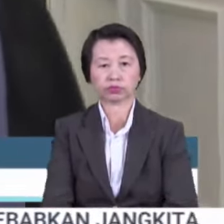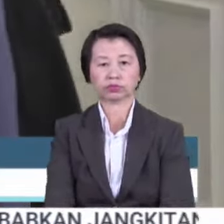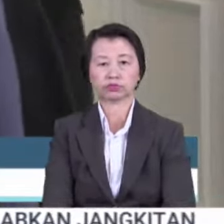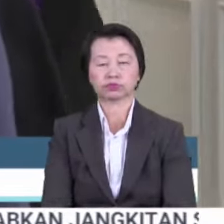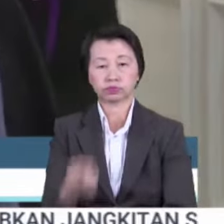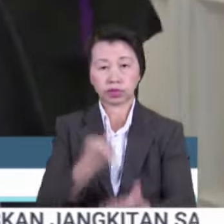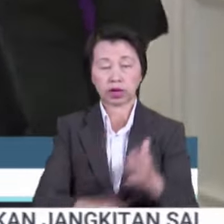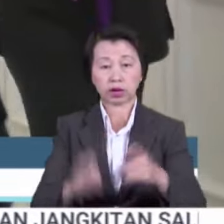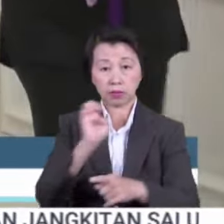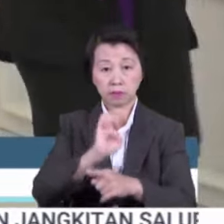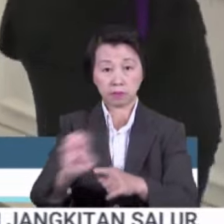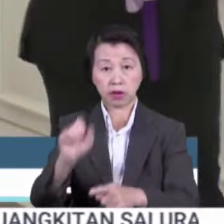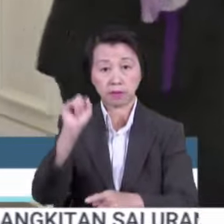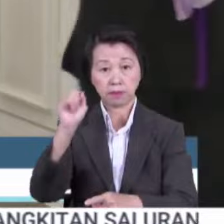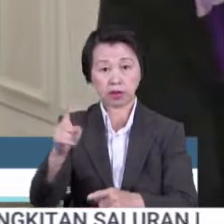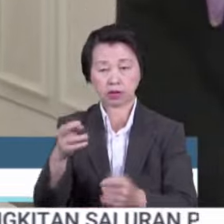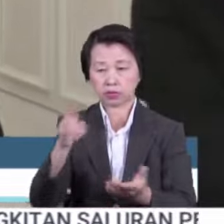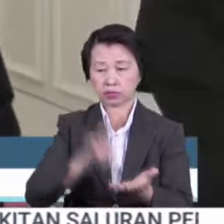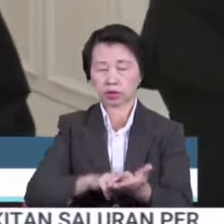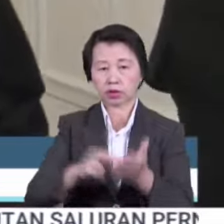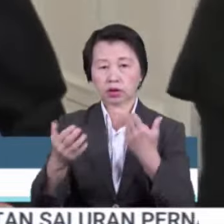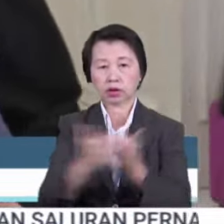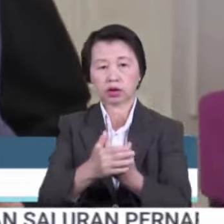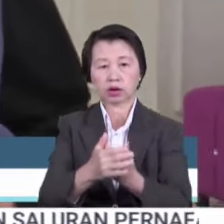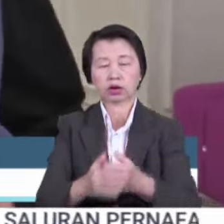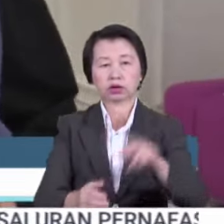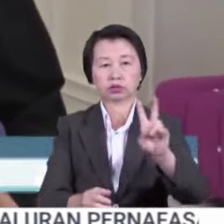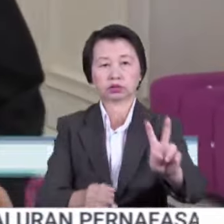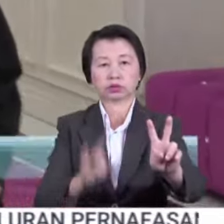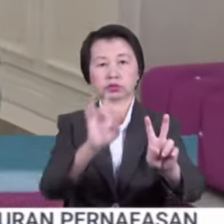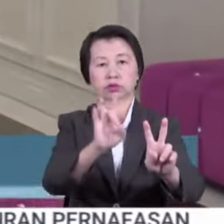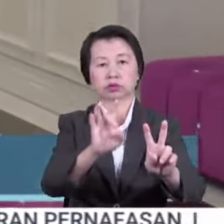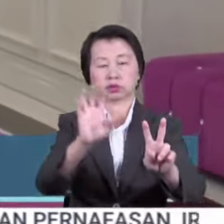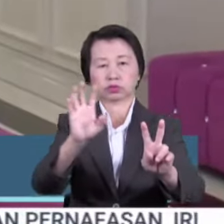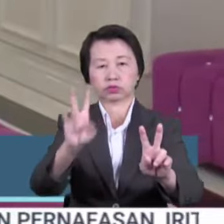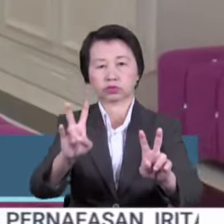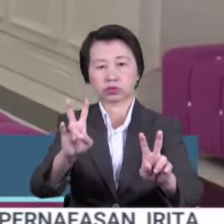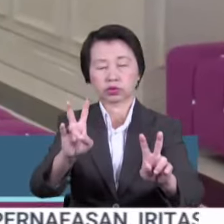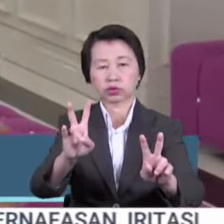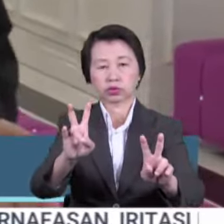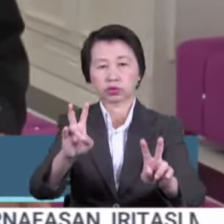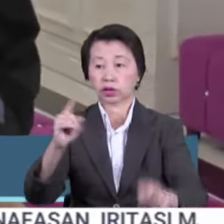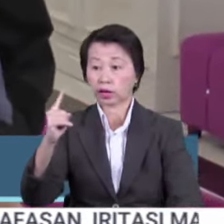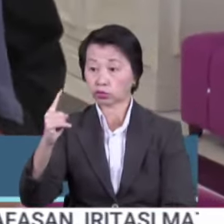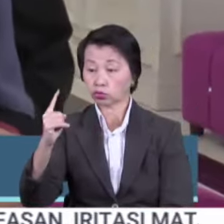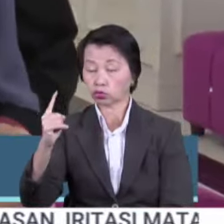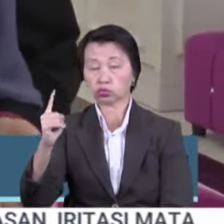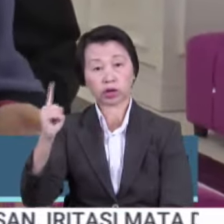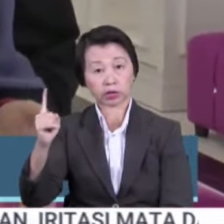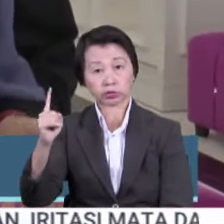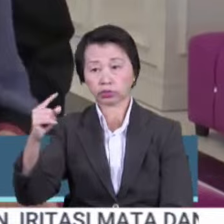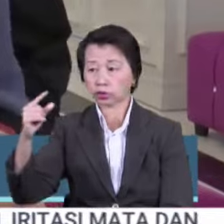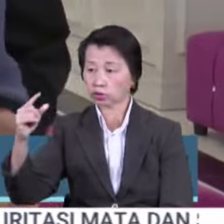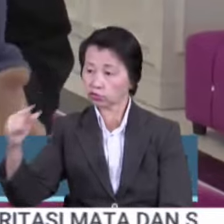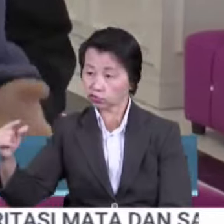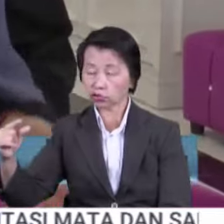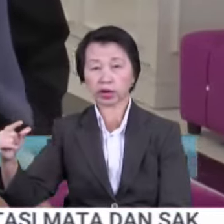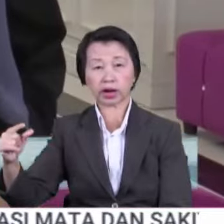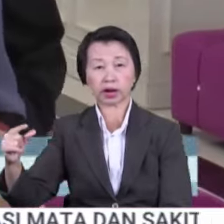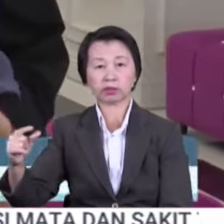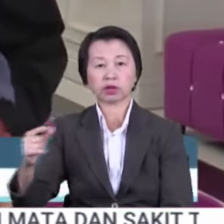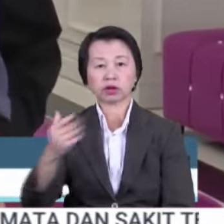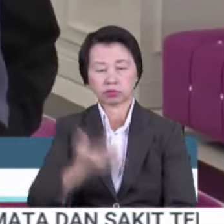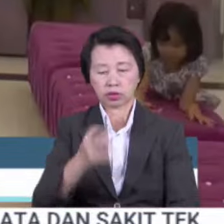harga emas paling mahal direkokan sehingga mencetak 780 Ringgit 1 gram membuat kain pengguna barang kemas